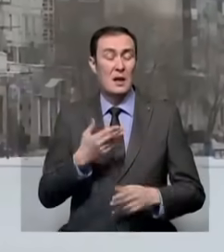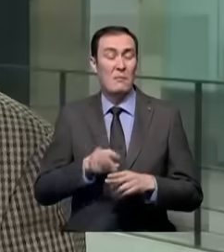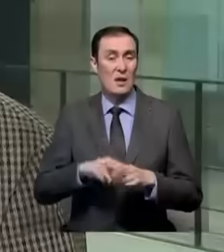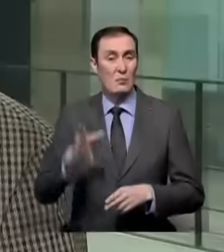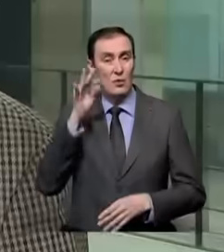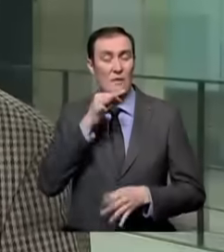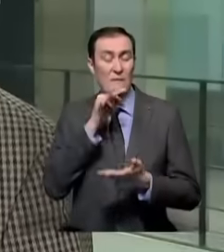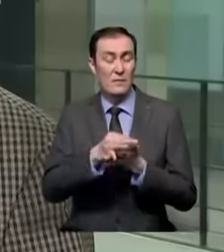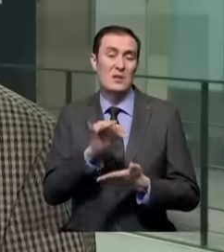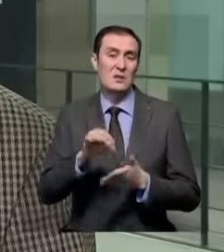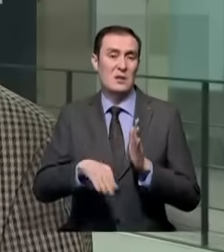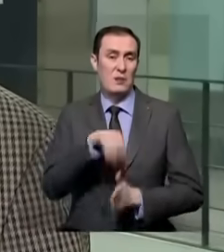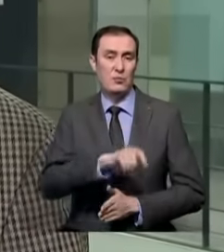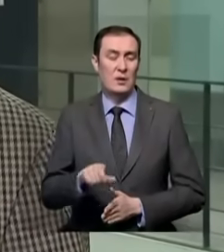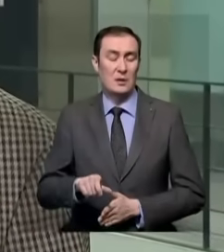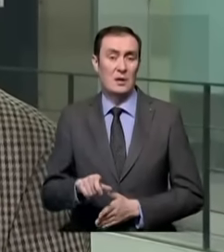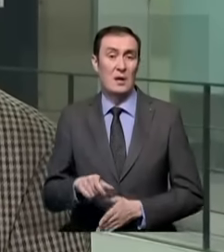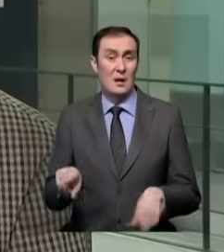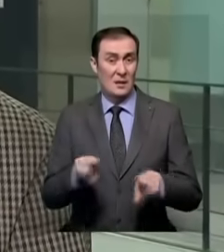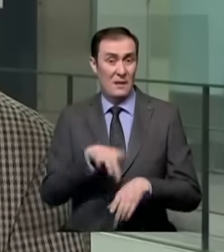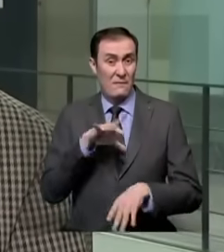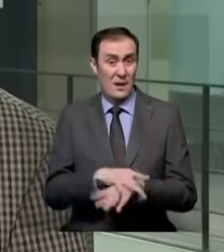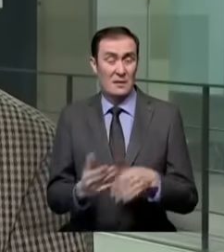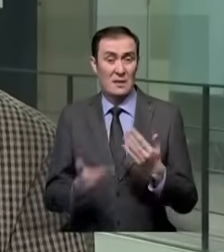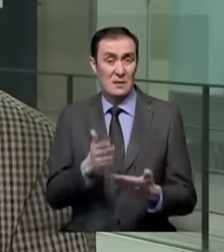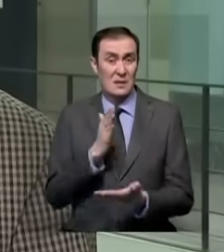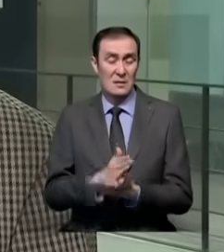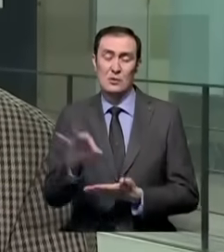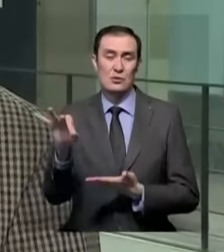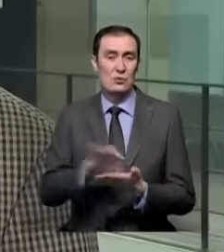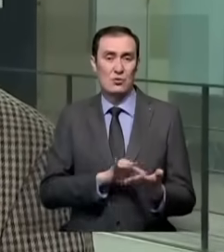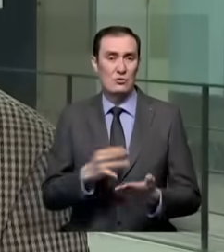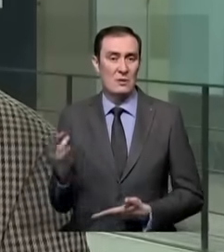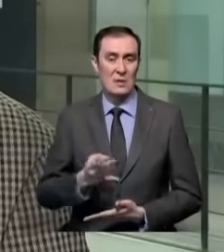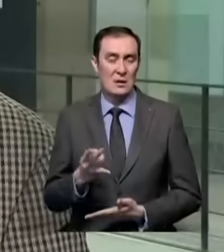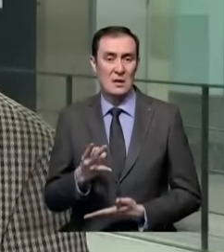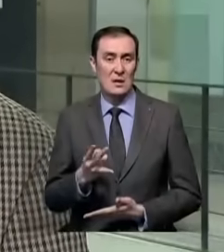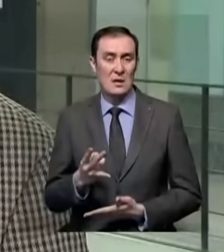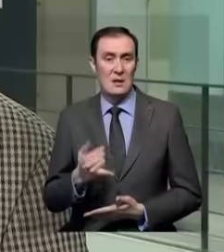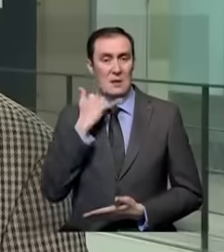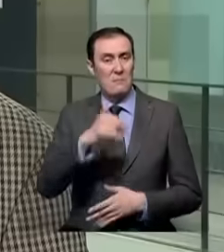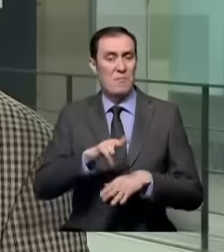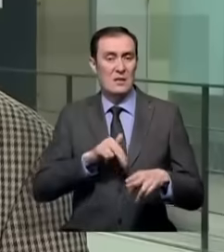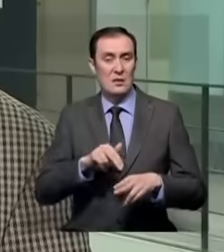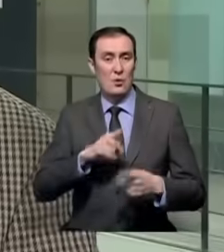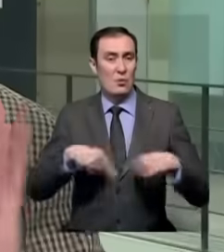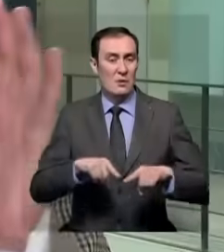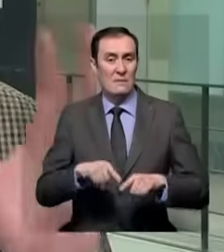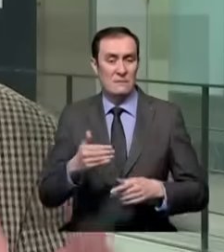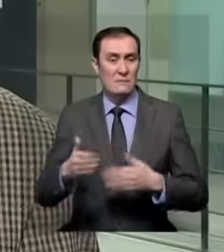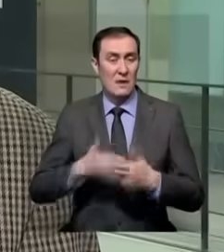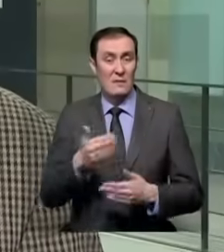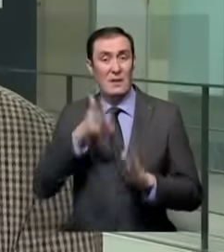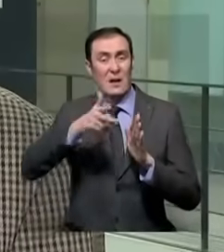этому поводу выразили и депутаты. Если вот такие факты случаются, нужно срочно правоохранительным органам применять меры, да? А они сейчас